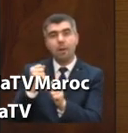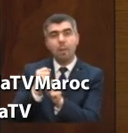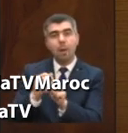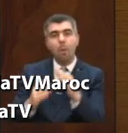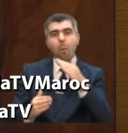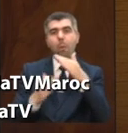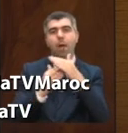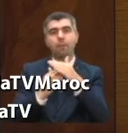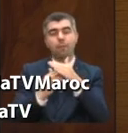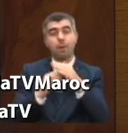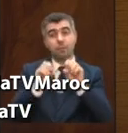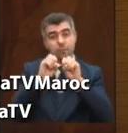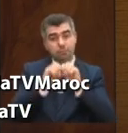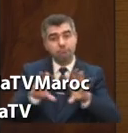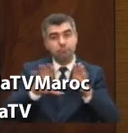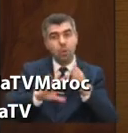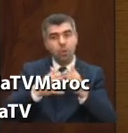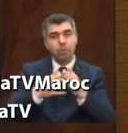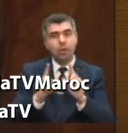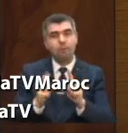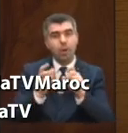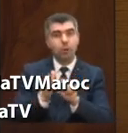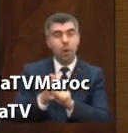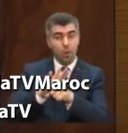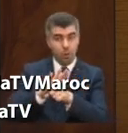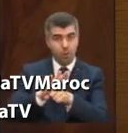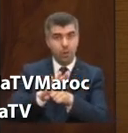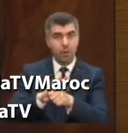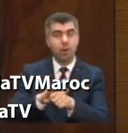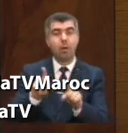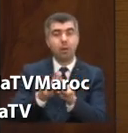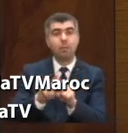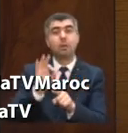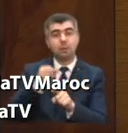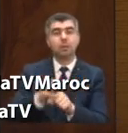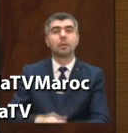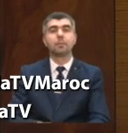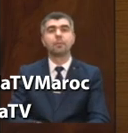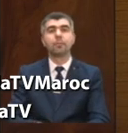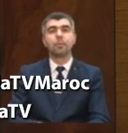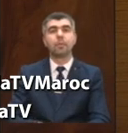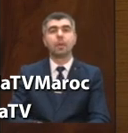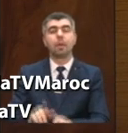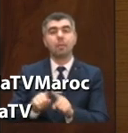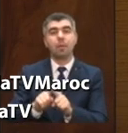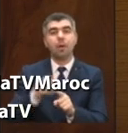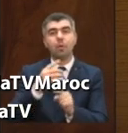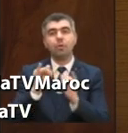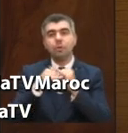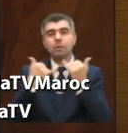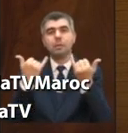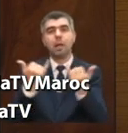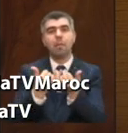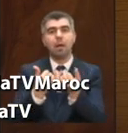الجائحة السلام والصحة في مكان العمل يمكن أن ينقذ الأرواح، تم تنظيم ندوة علمية